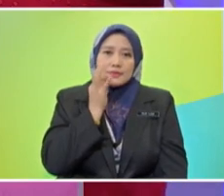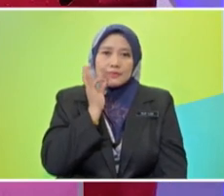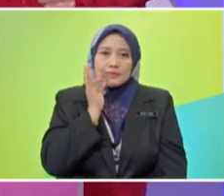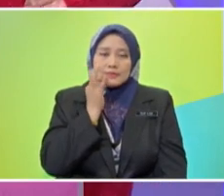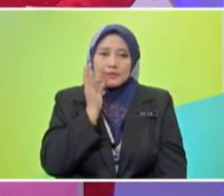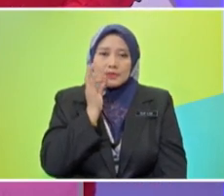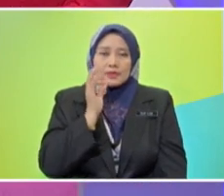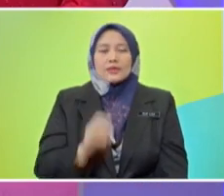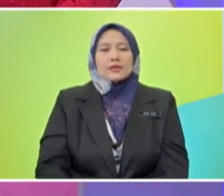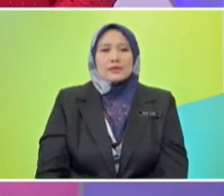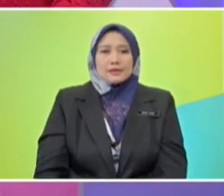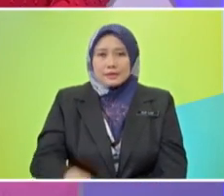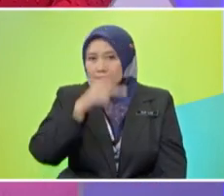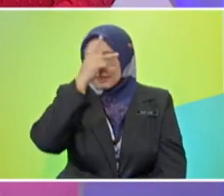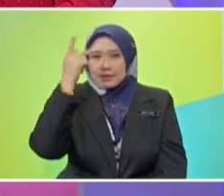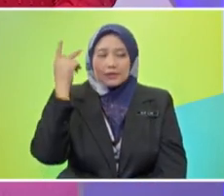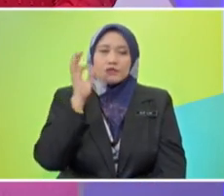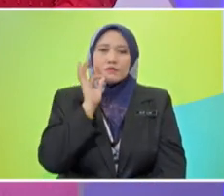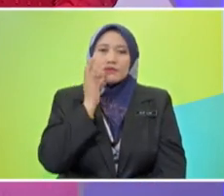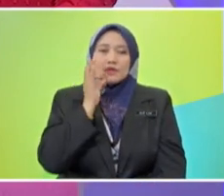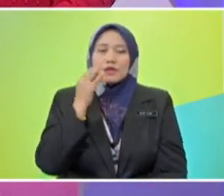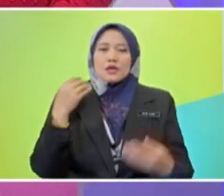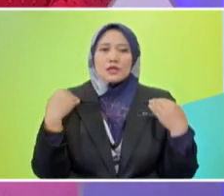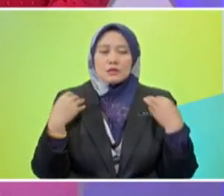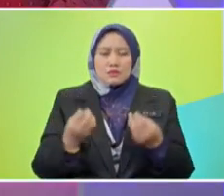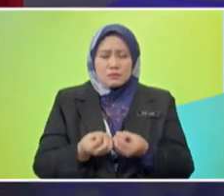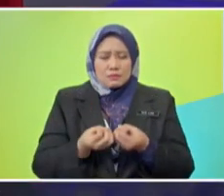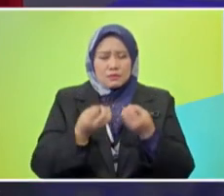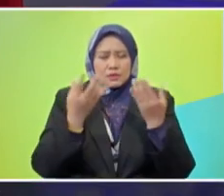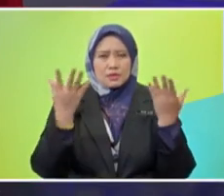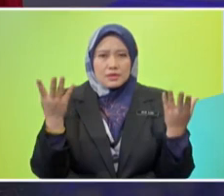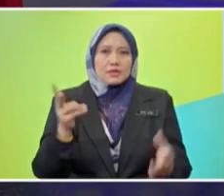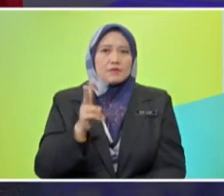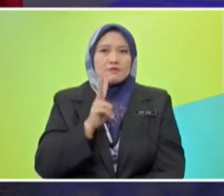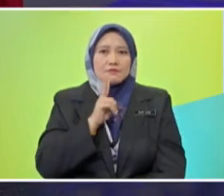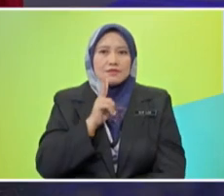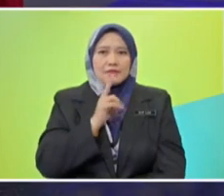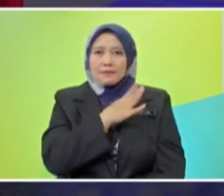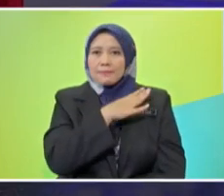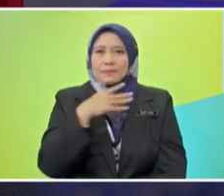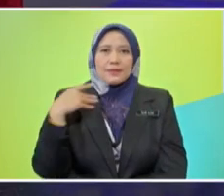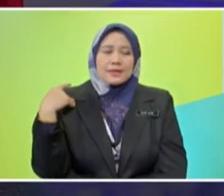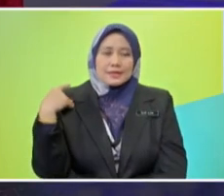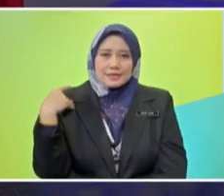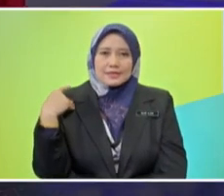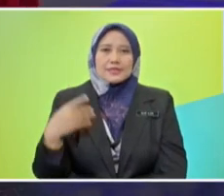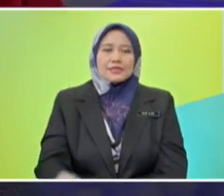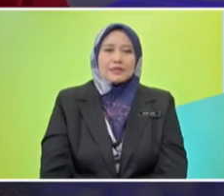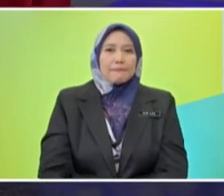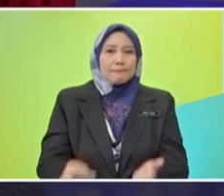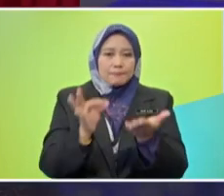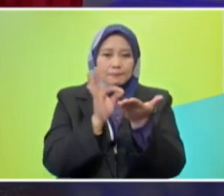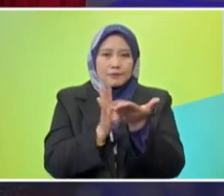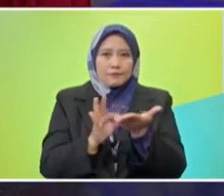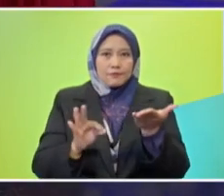dan serat. Betul. Ya. Abang Fizi nak cuba bina ayat ke? Nak cuba bina ayat ke Abang Fizi? Saya bina ayat boleh, cikgu? Abang Fizi nak bina gambar yang mana?